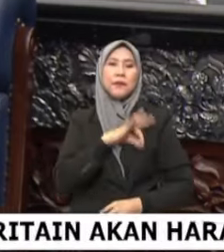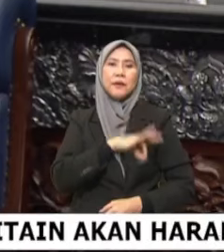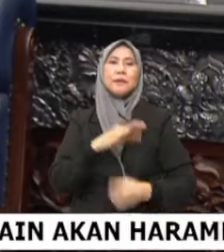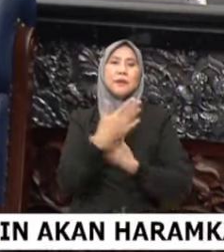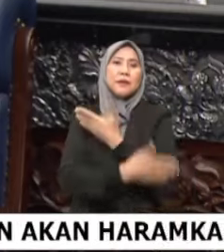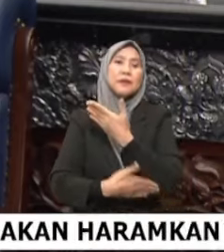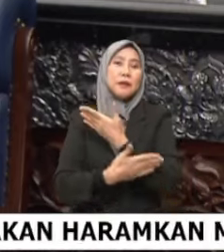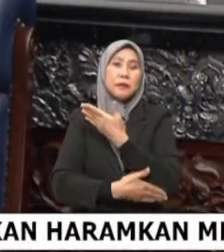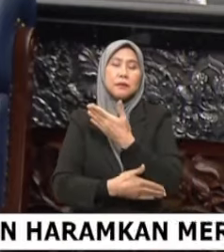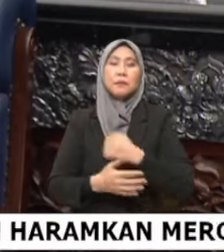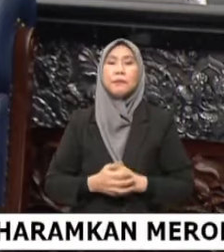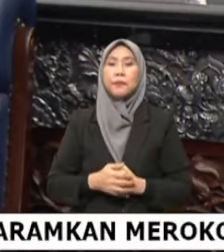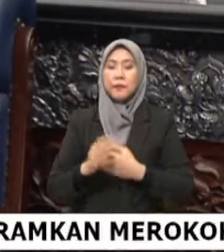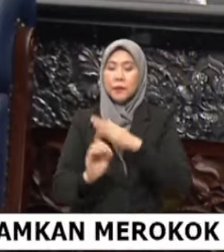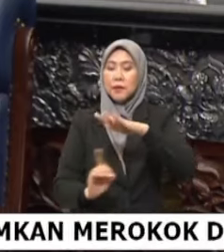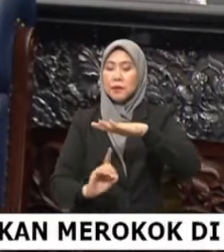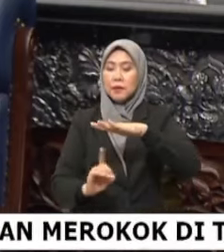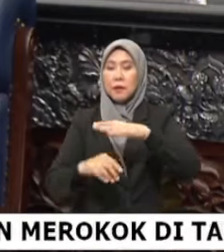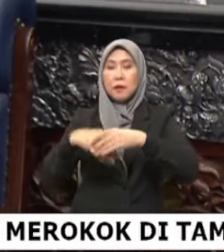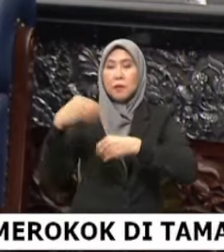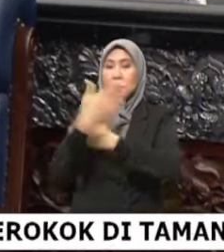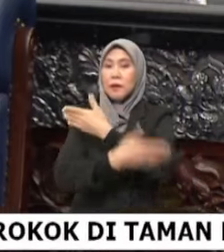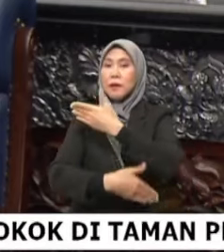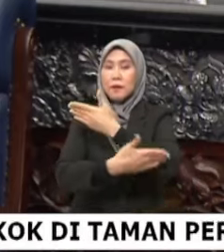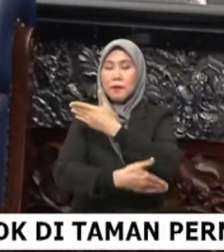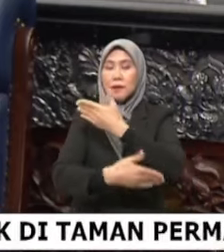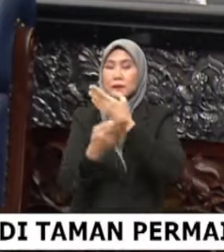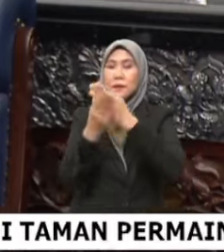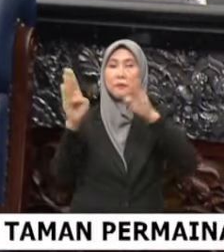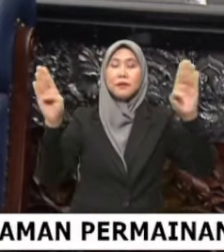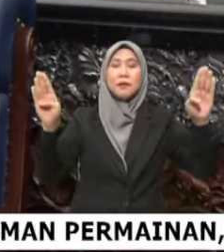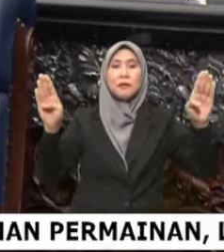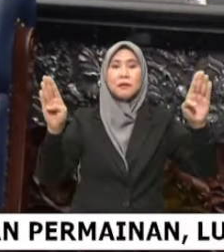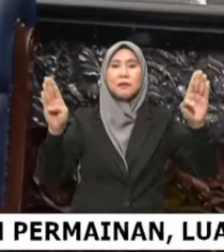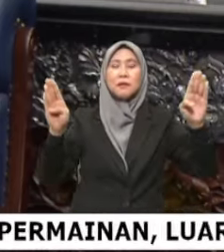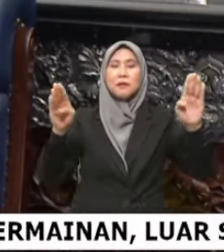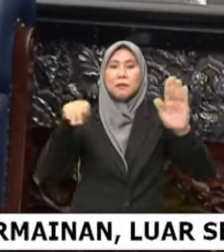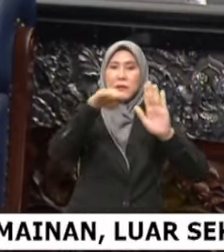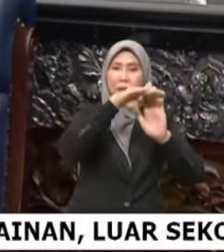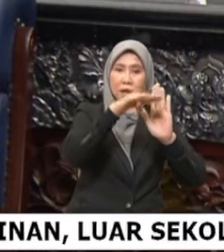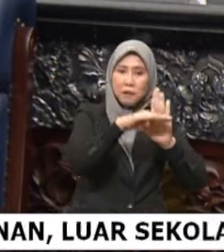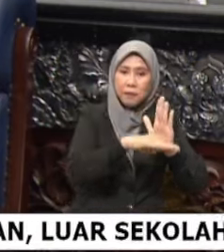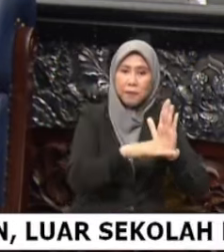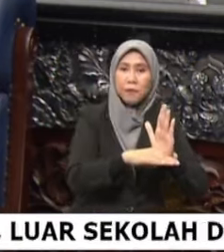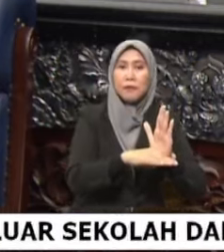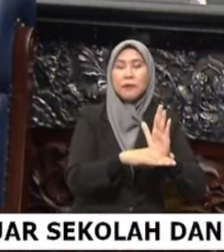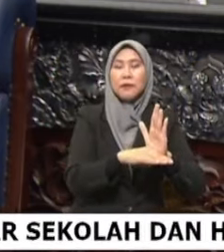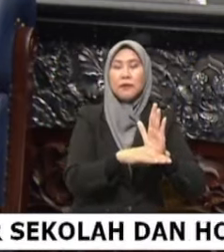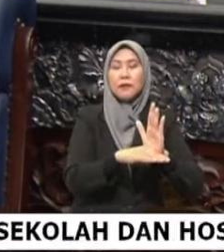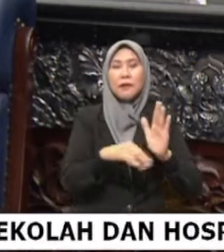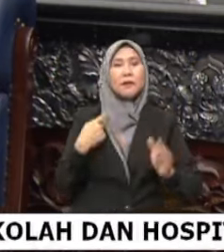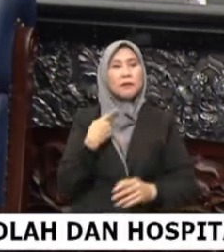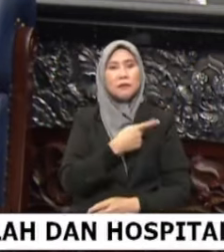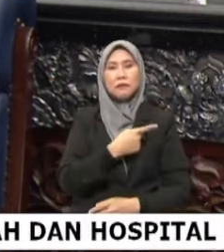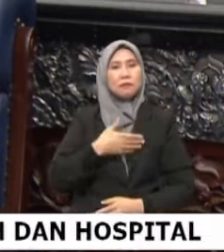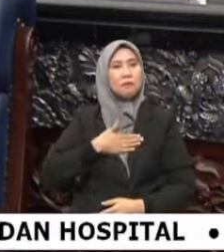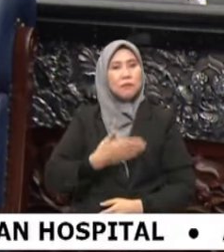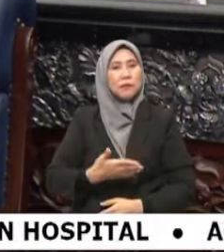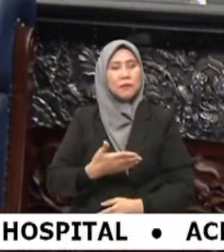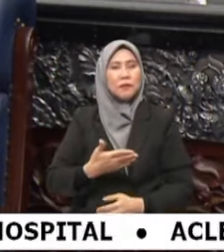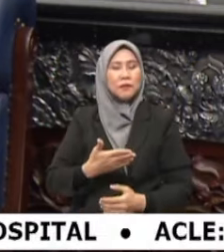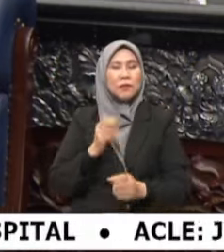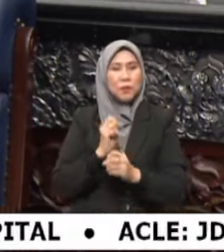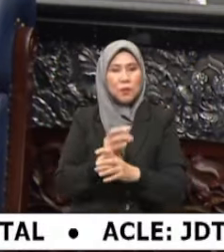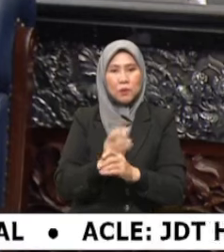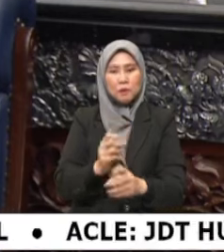kita. Dasar luar negara kita yang bebas, berprinsip dan juga pragmatik di mana kita sentiasa committed